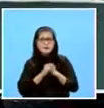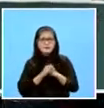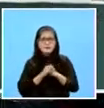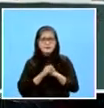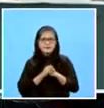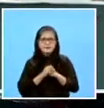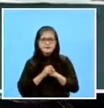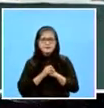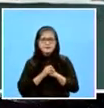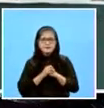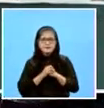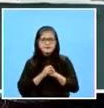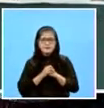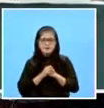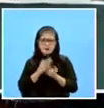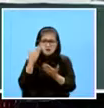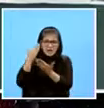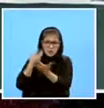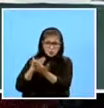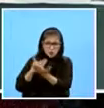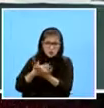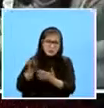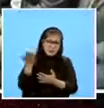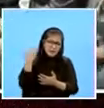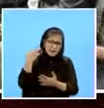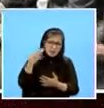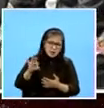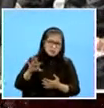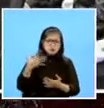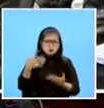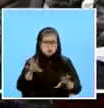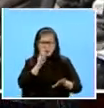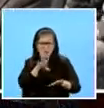partai politik lama dan juga baru harus diverifikasi,